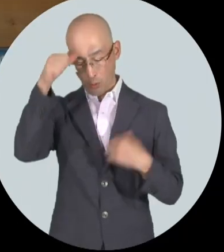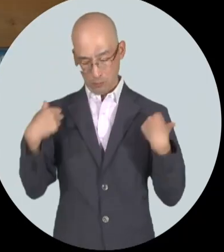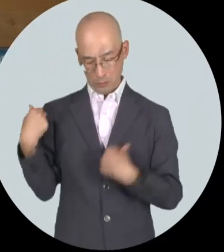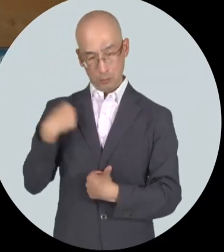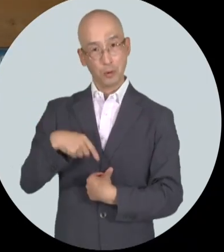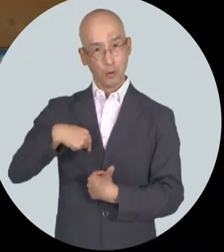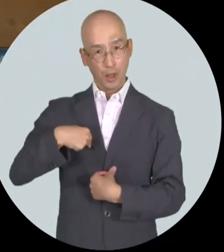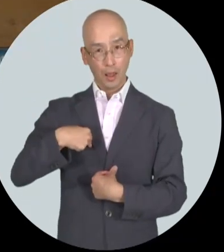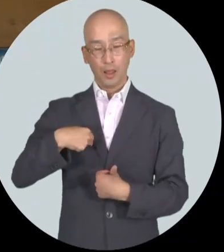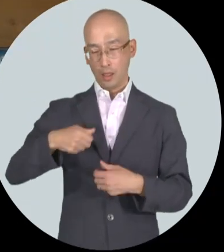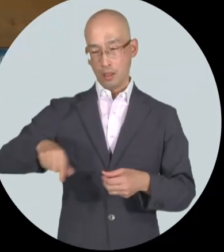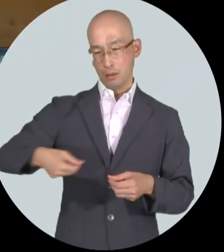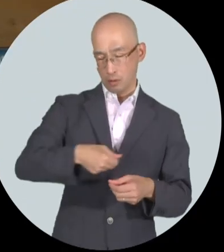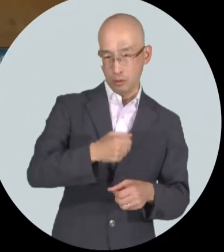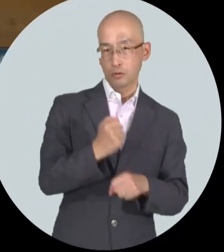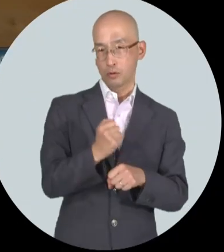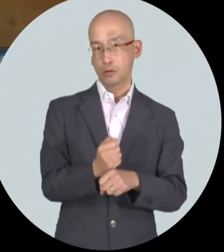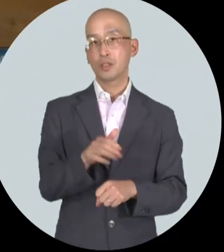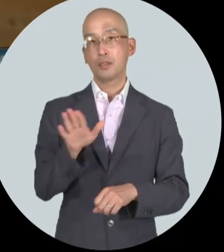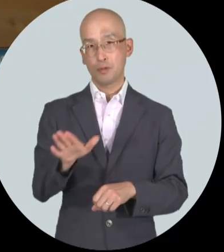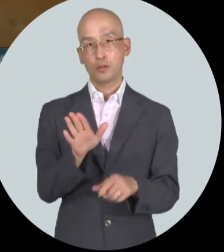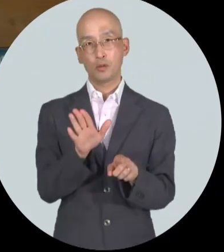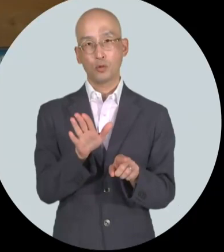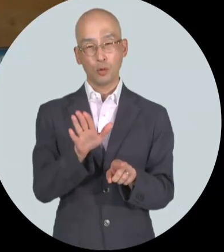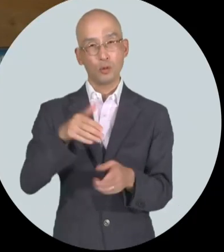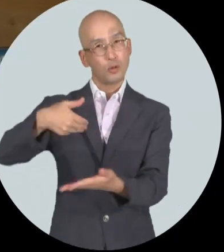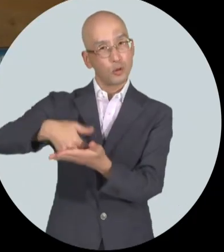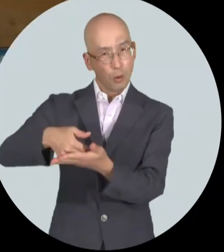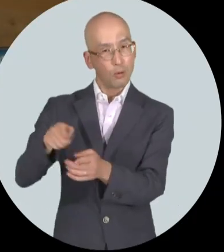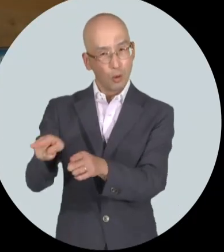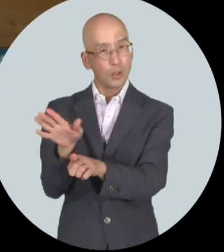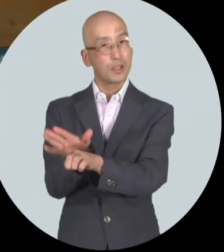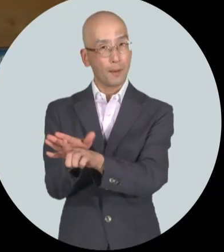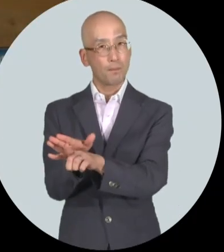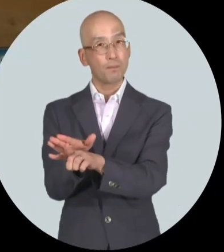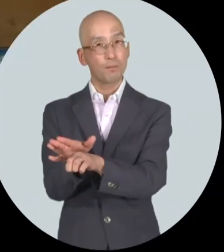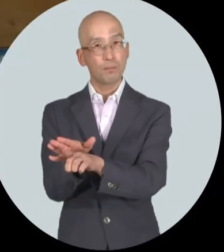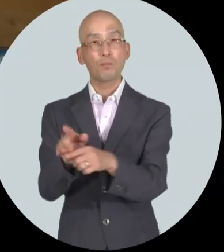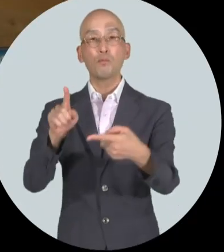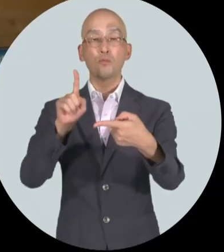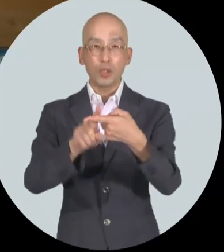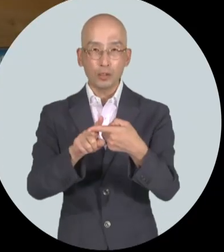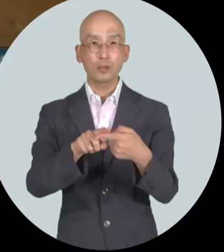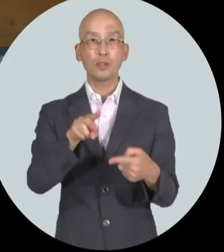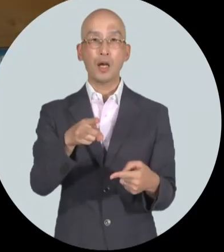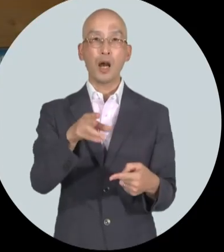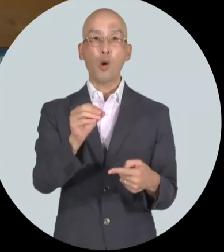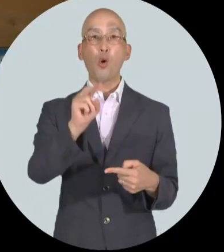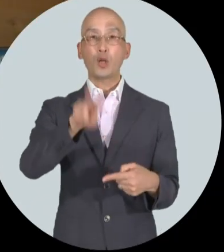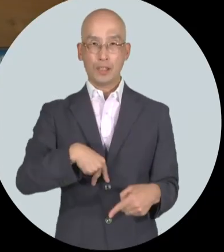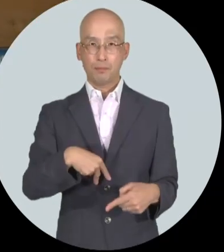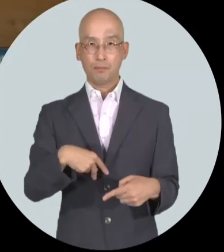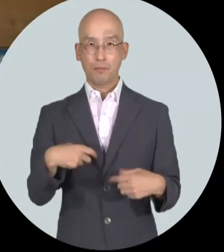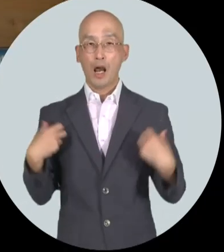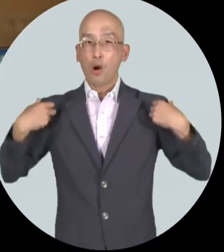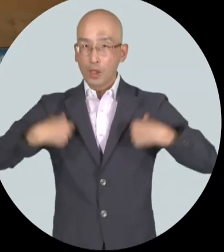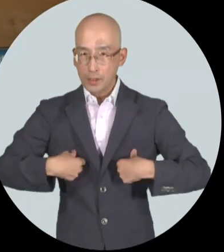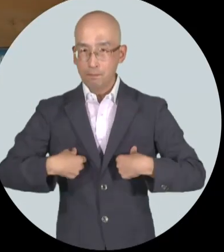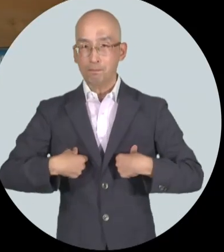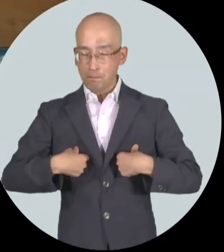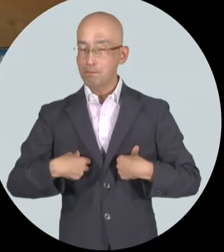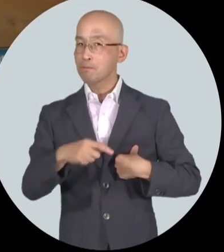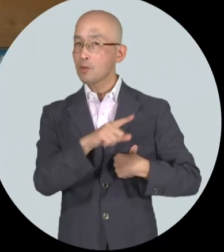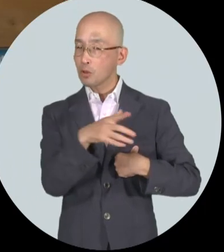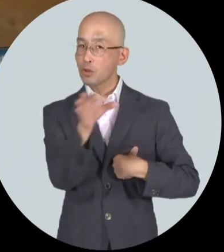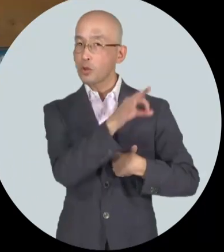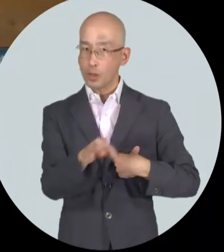の需要創出の支援と、それから下、羽織ということで、和装